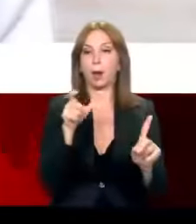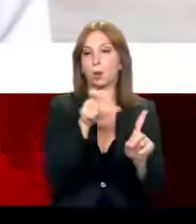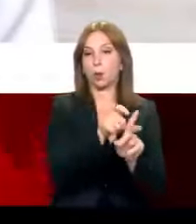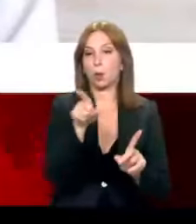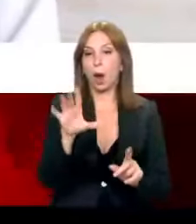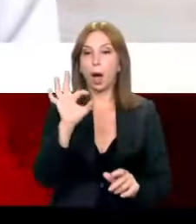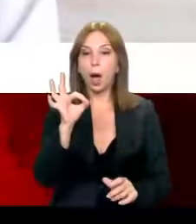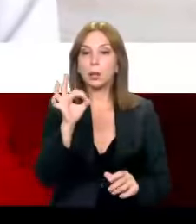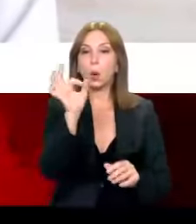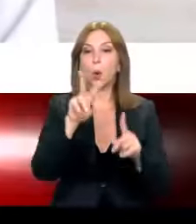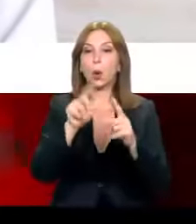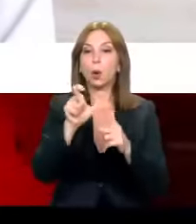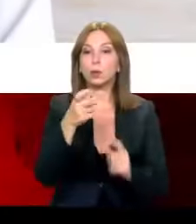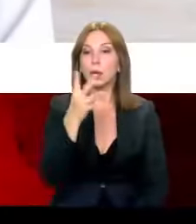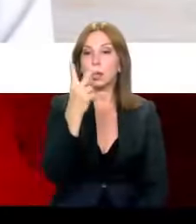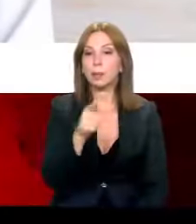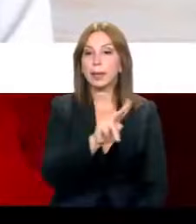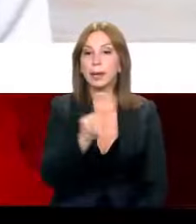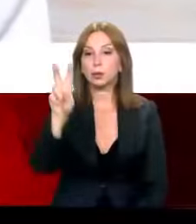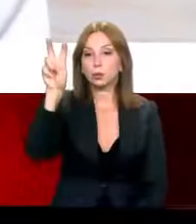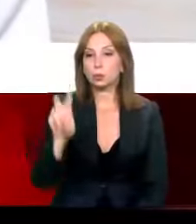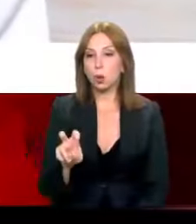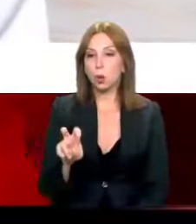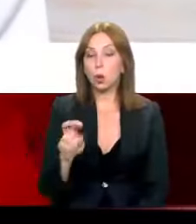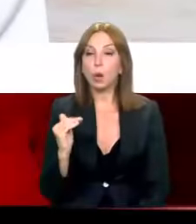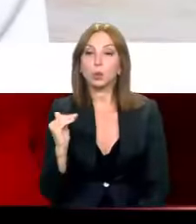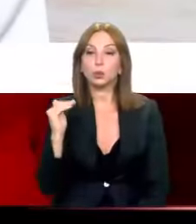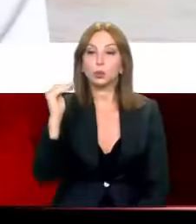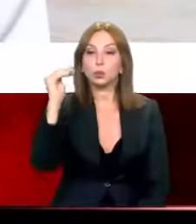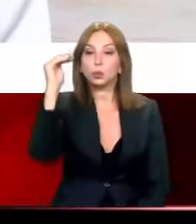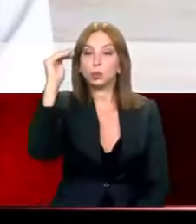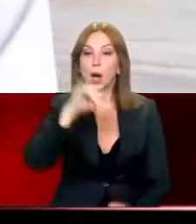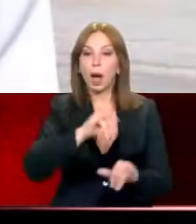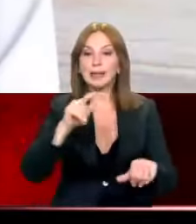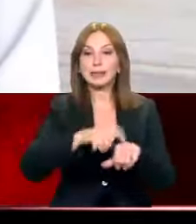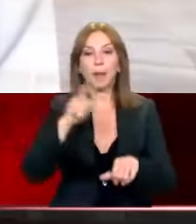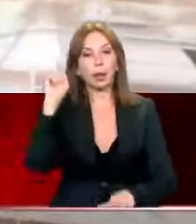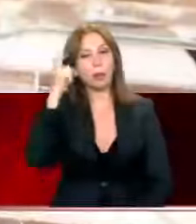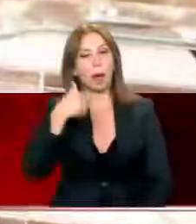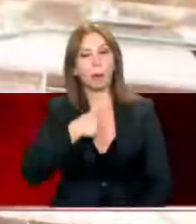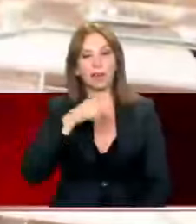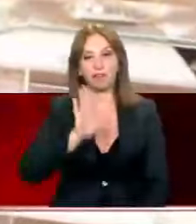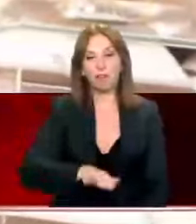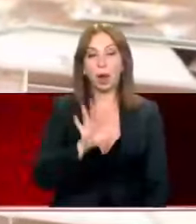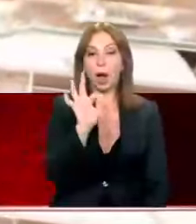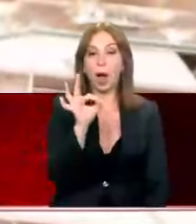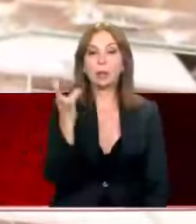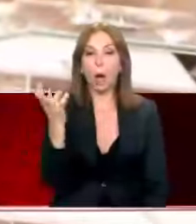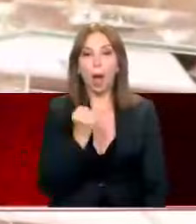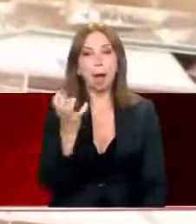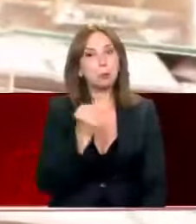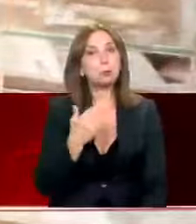Hatta altının ons fiyatının 2700 dolara kadar yükseleceğini aynı zamanda tahminler arasında yer alıyor. Ya bir altın aldım